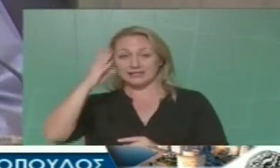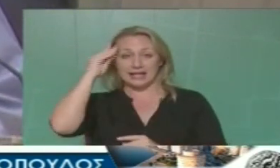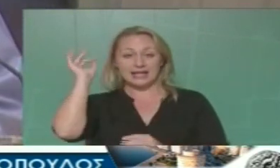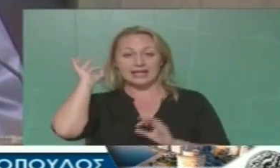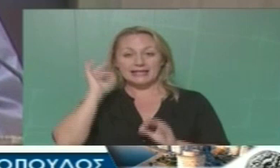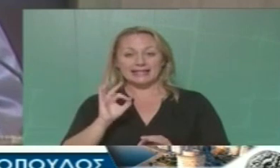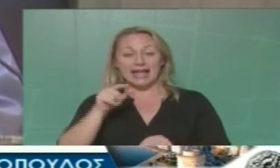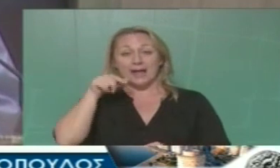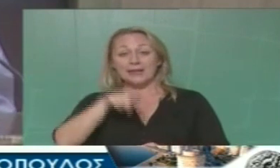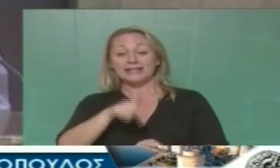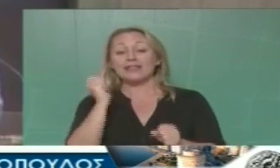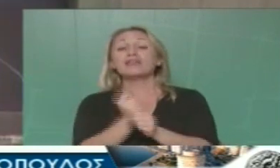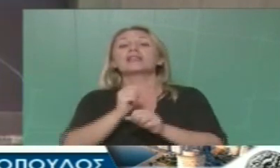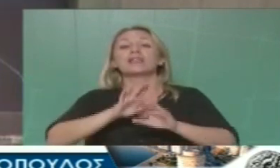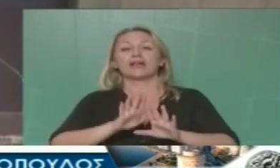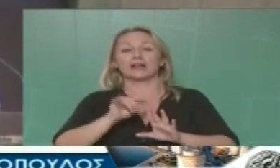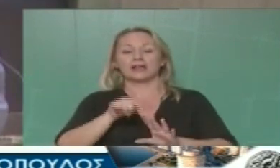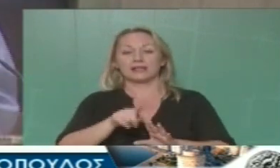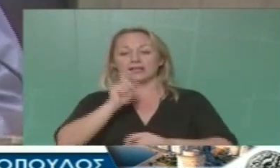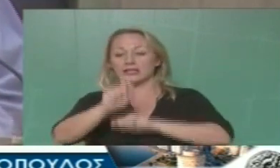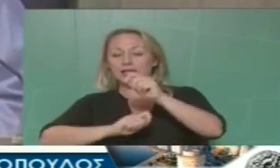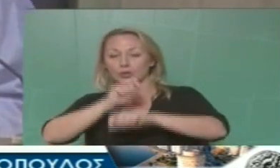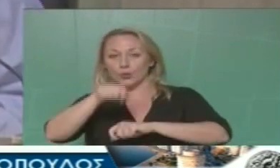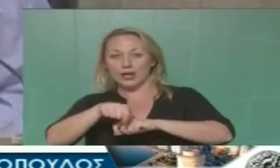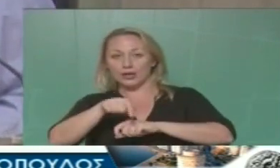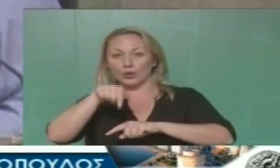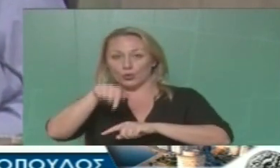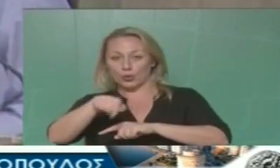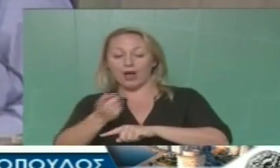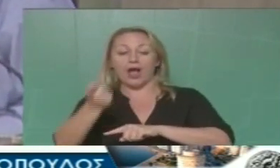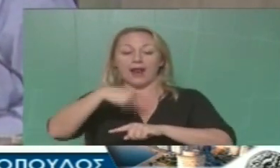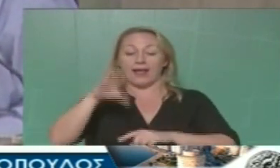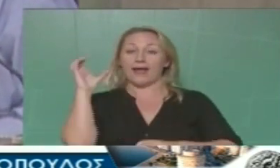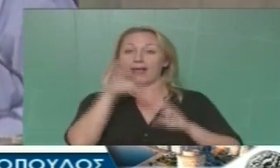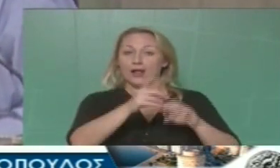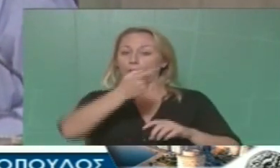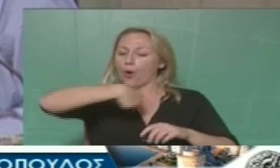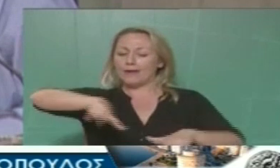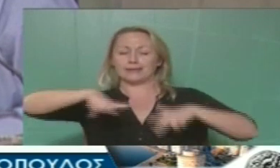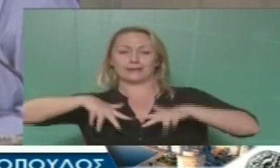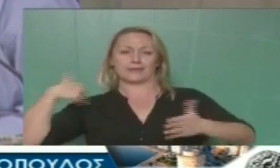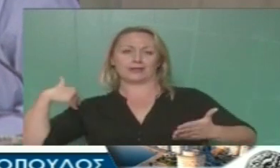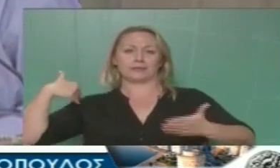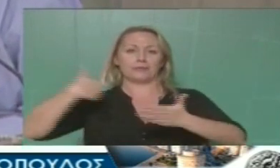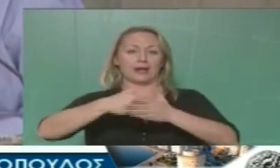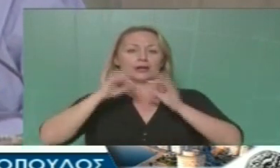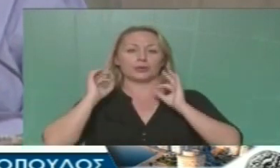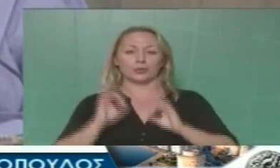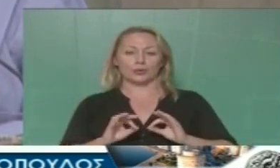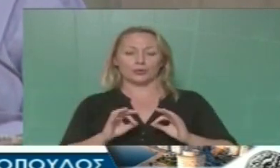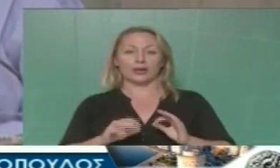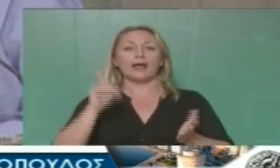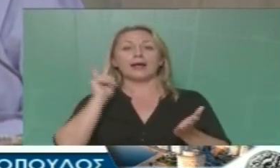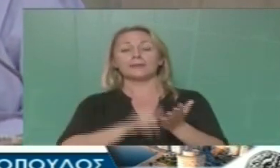τι δεν έκαναν για το έργο και τι έκαναν για τους εργολάβους όλες εν εξαιρέτως οι κυβερνήσεις, πρέπει να πούμε ότι η